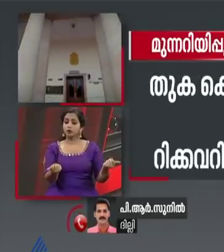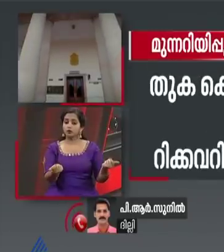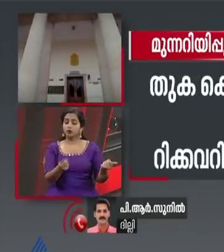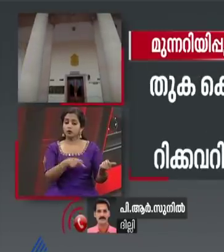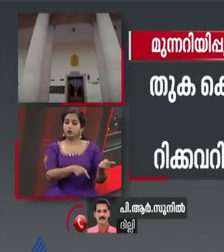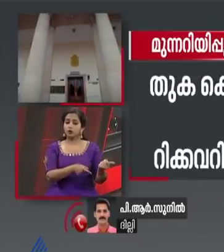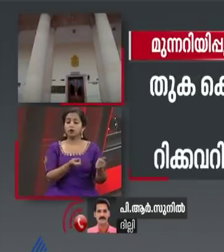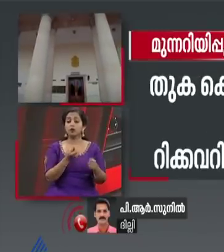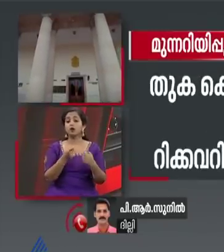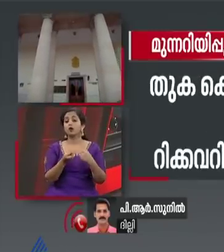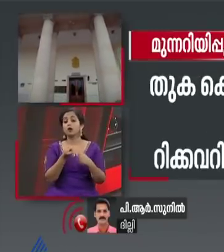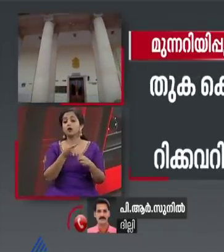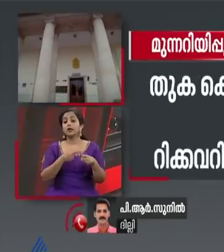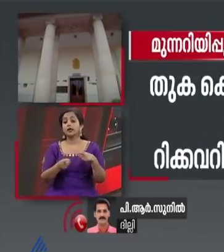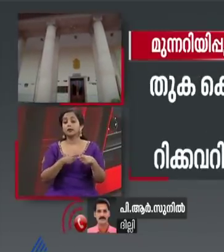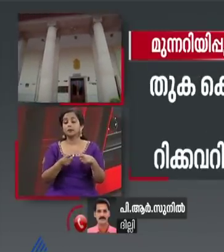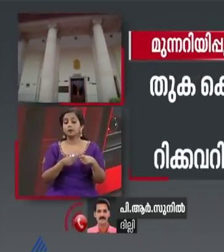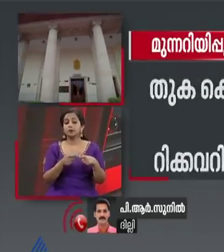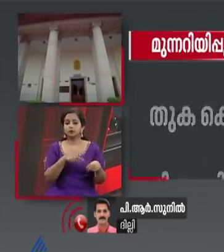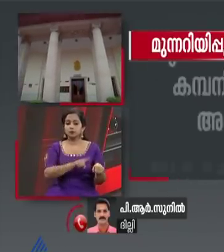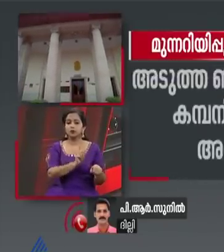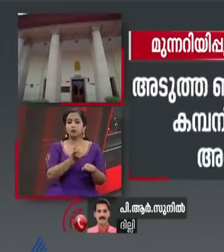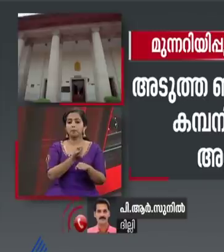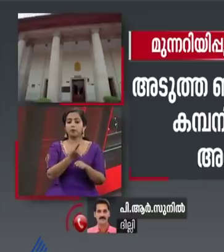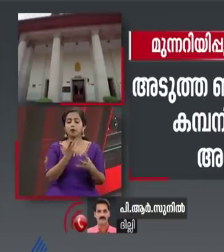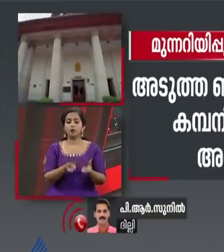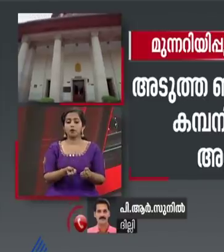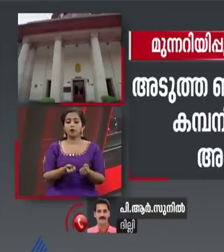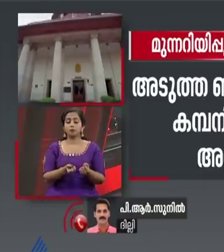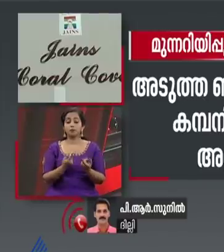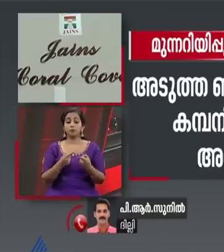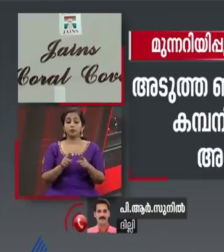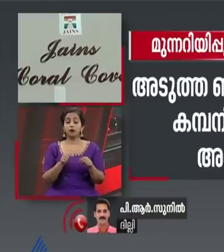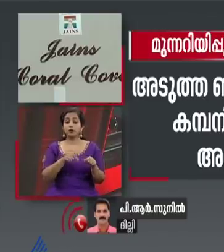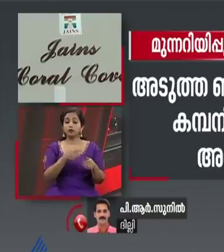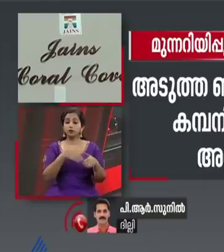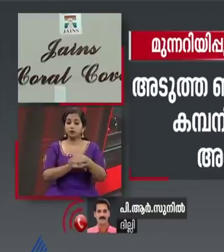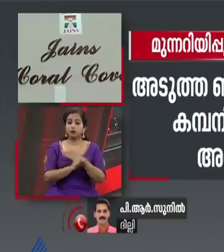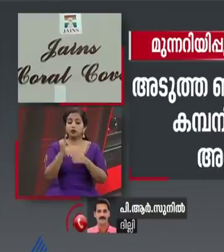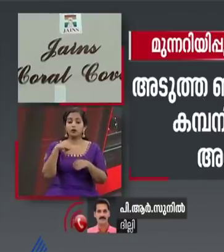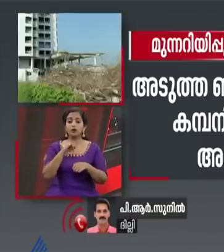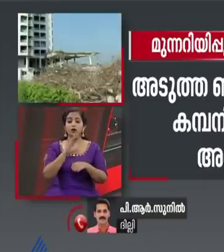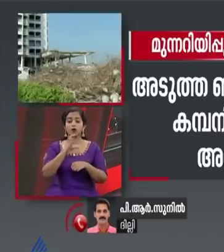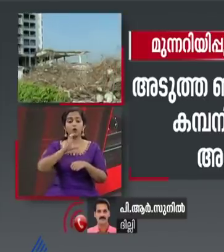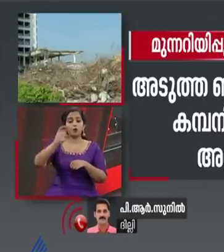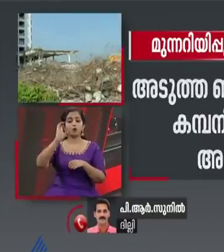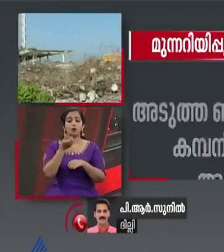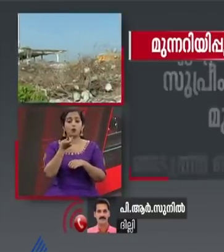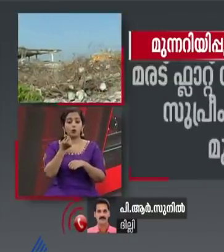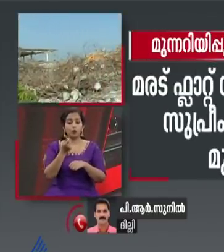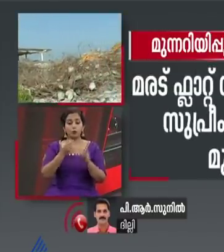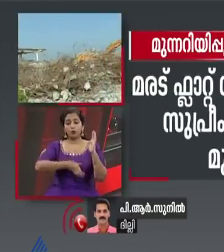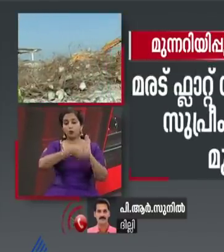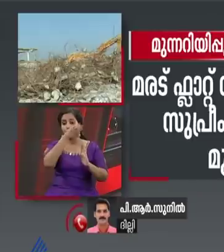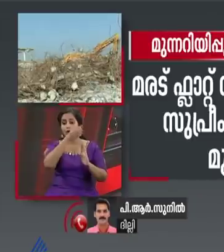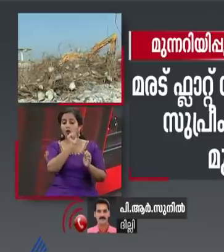നൽകേണ്ടതുണ്ട്. ഏതായാലും ഈ തുകയുടെ ഈ തുകയിൽ 65 കോടി രൂപ സംസ്ഥാന സർക്കാർ ഫ്ളാറ്റ് ഉടമകൾക്ക്